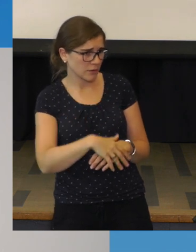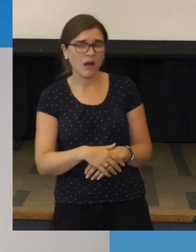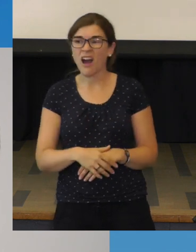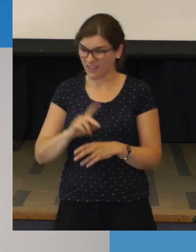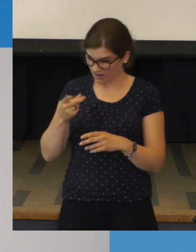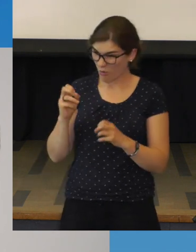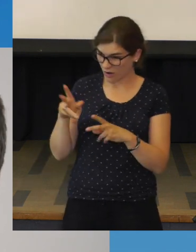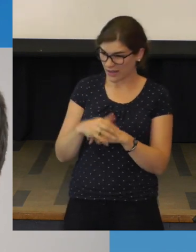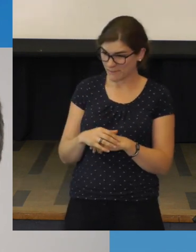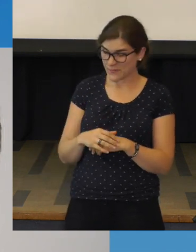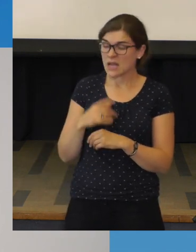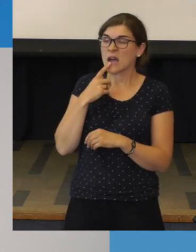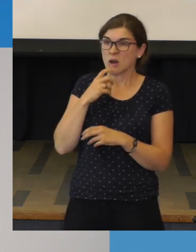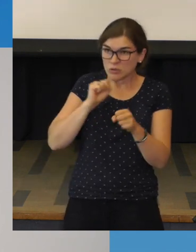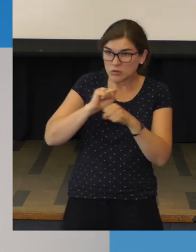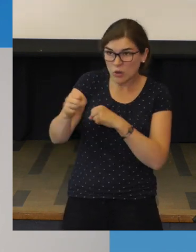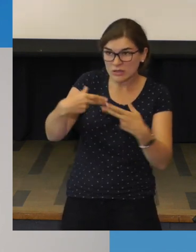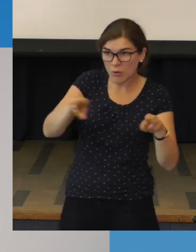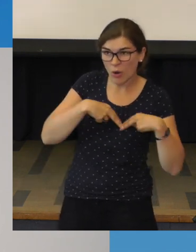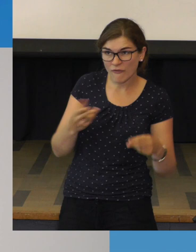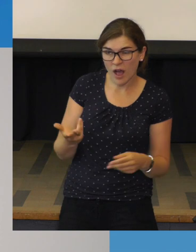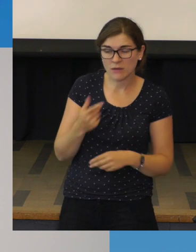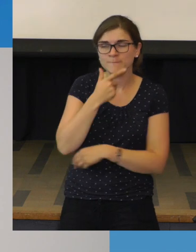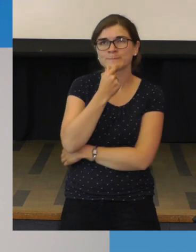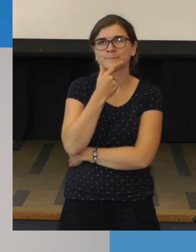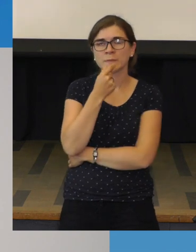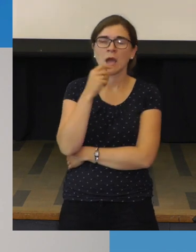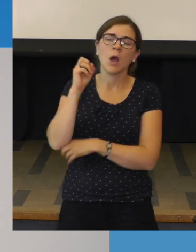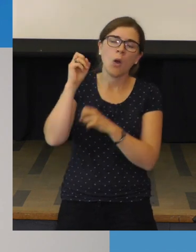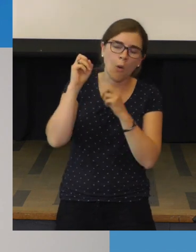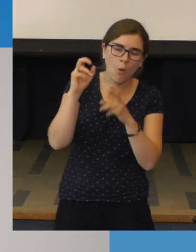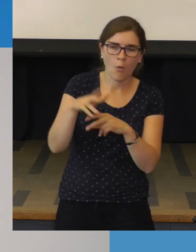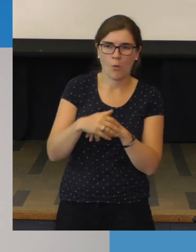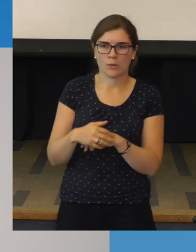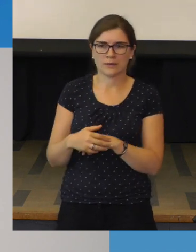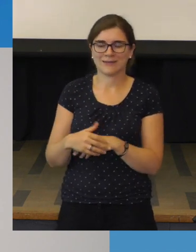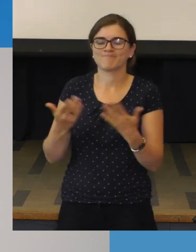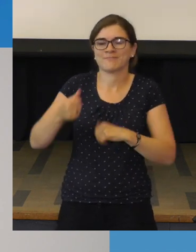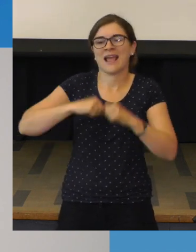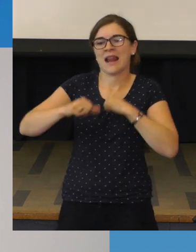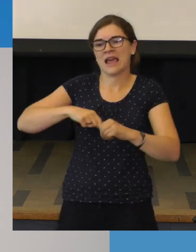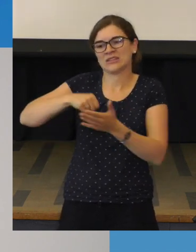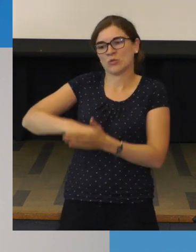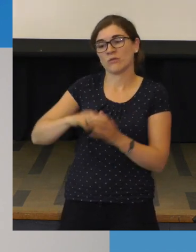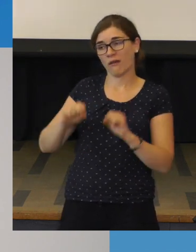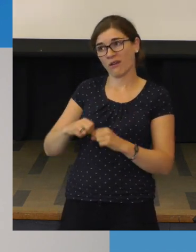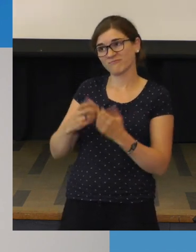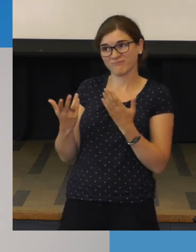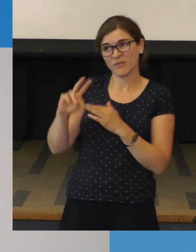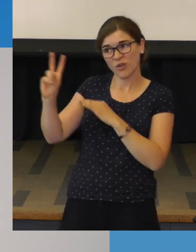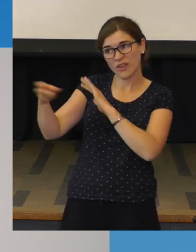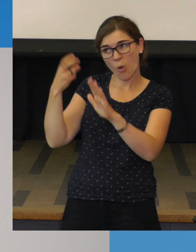und Sie hatten trotzdem Rezidiv. Dann kann man überlegen, abhängig vom Leidensdruck, ob man das Ganze nochmal wiederholt.